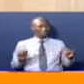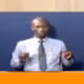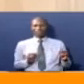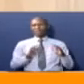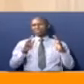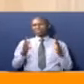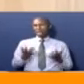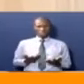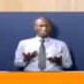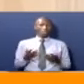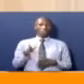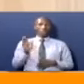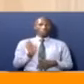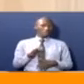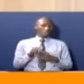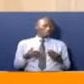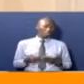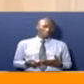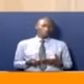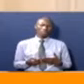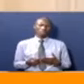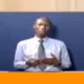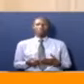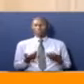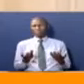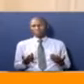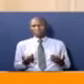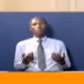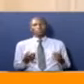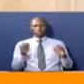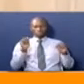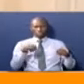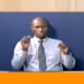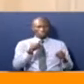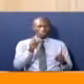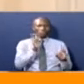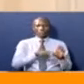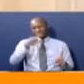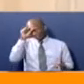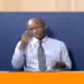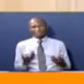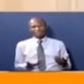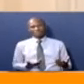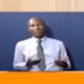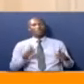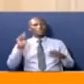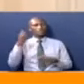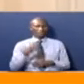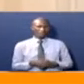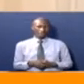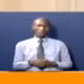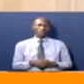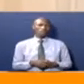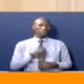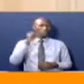undu aka onde matu ono kwata mianya ya kuthwa kwa Utongoi wanzia Kenya